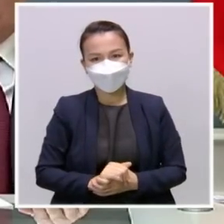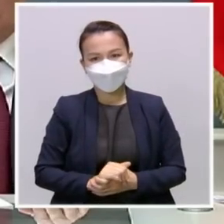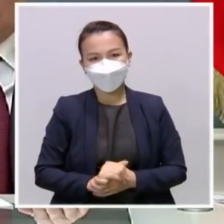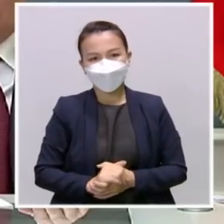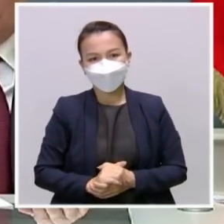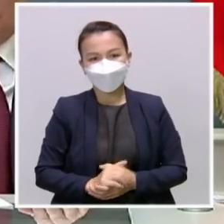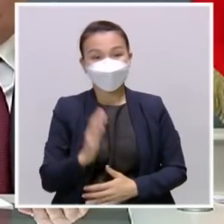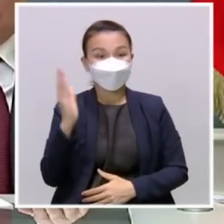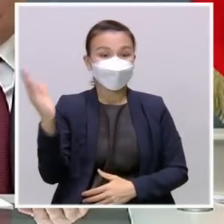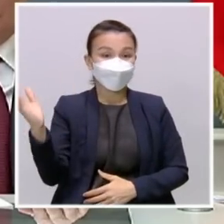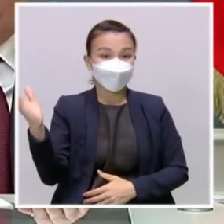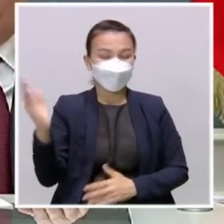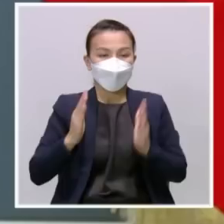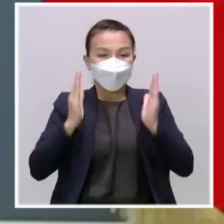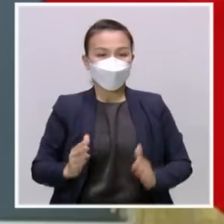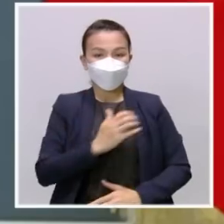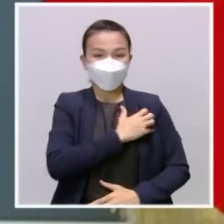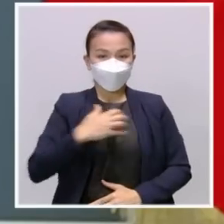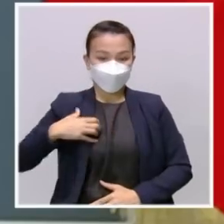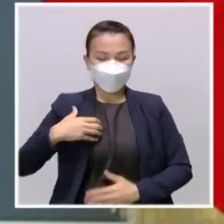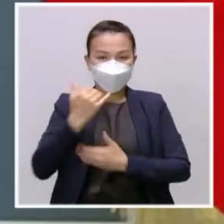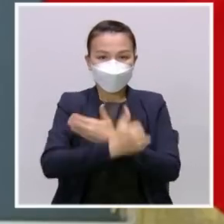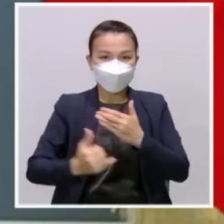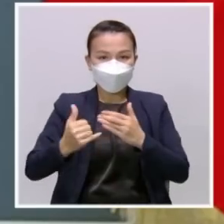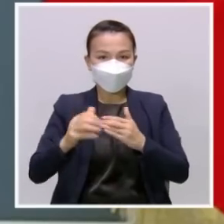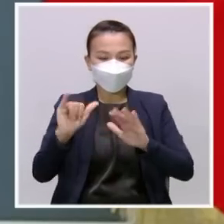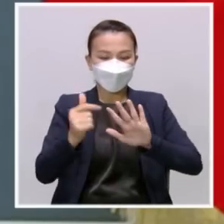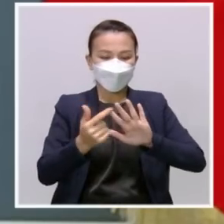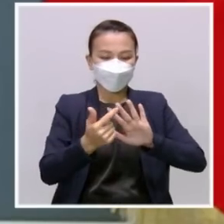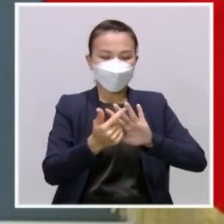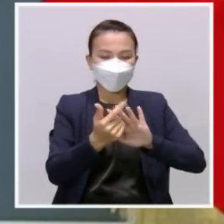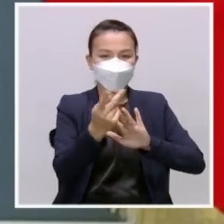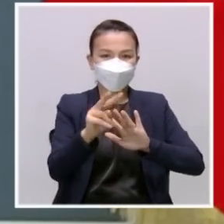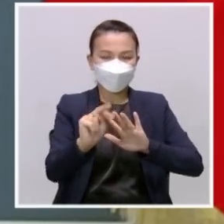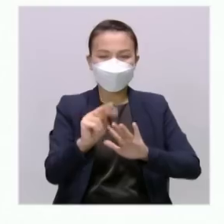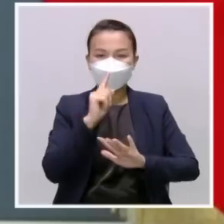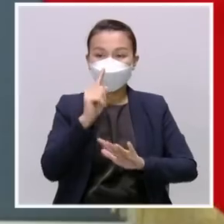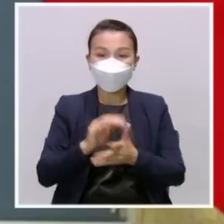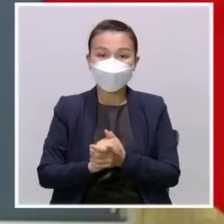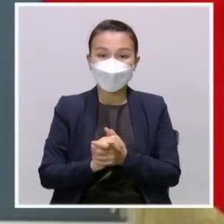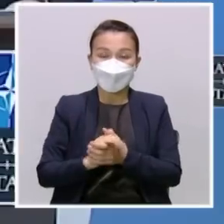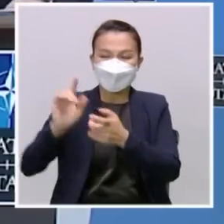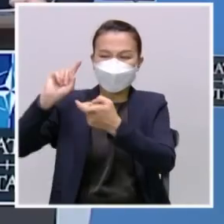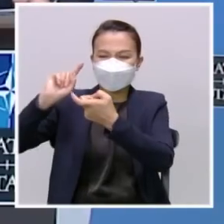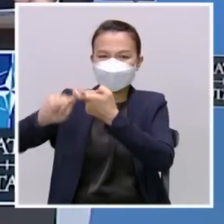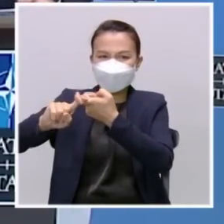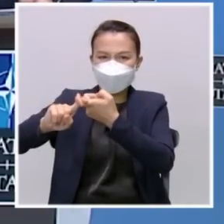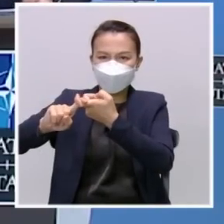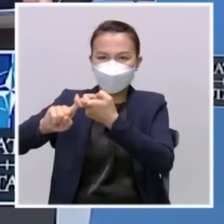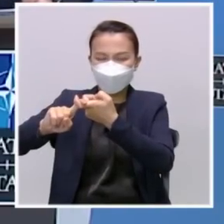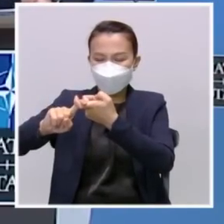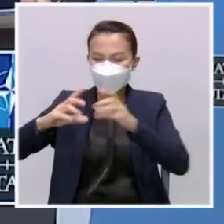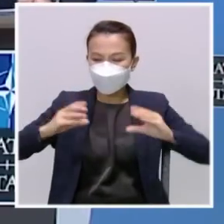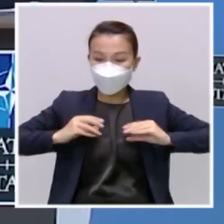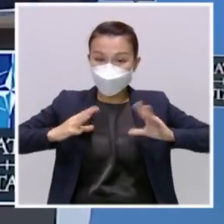ลิเชียฟอดีตเอกอัครราชทูตยูเครนประจำสหภาพยุโรประบุว่ารัสเซียกีดกันไม่ให้ยูเครนเข้าร่วมการเจรจาด้วย